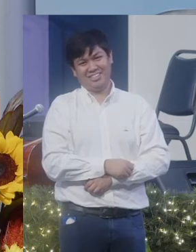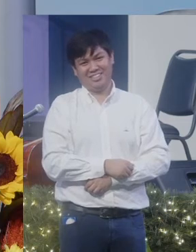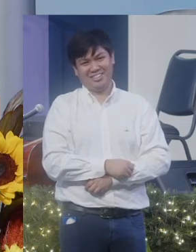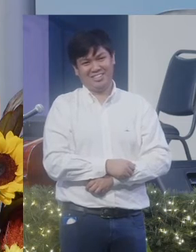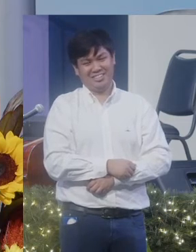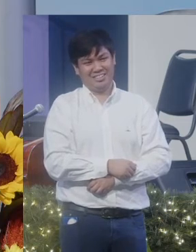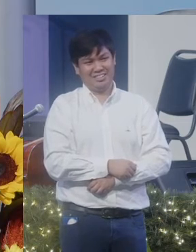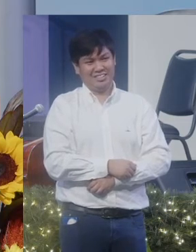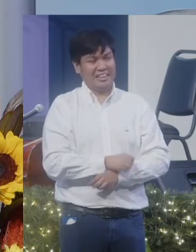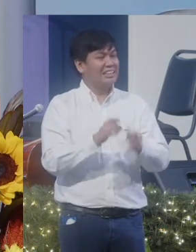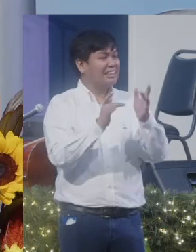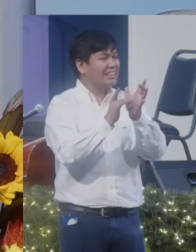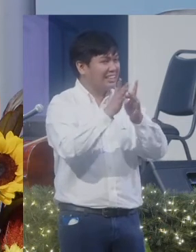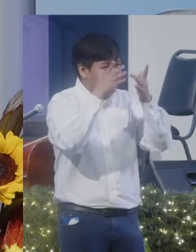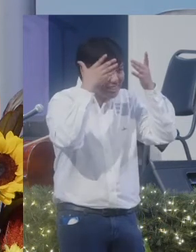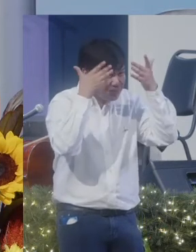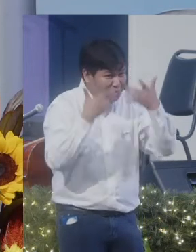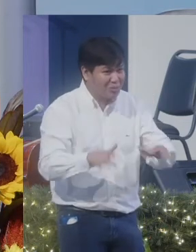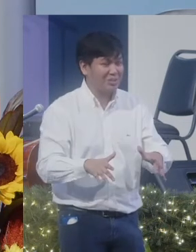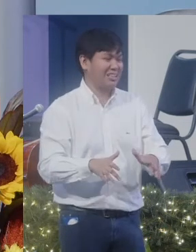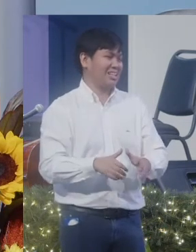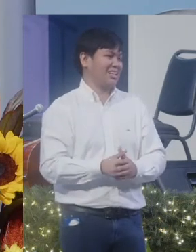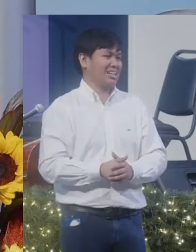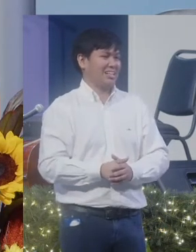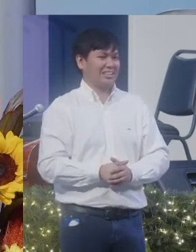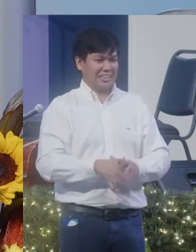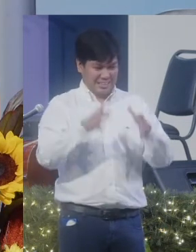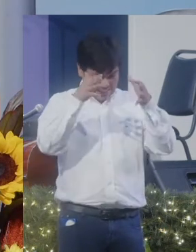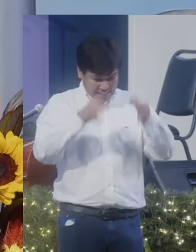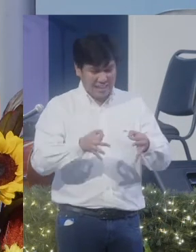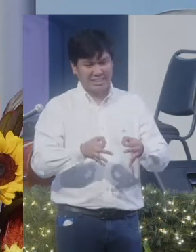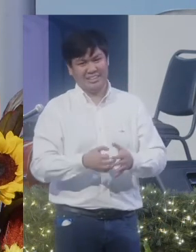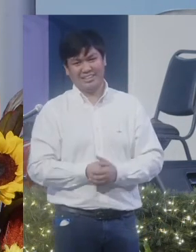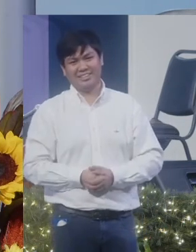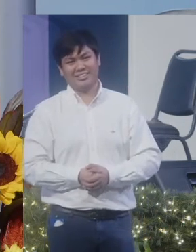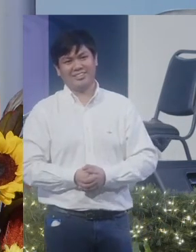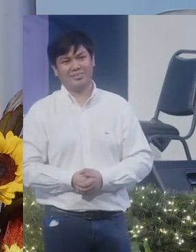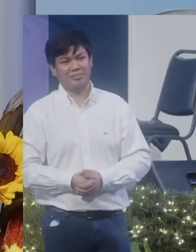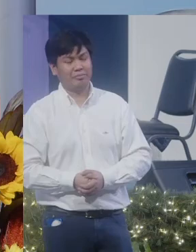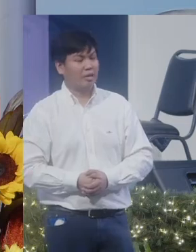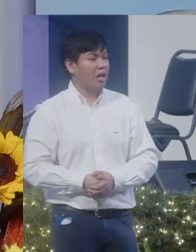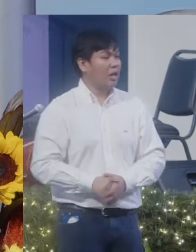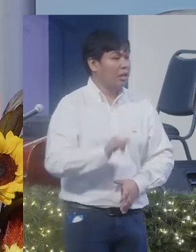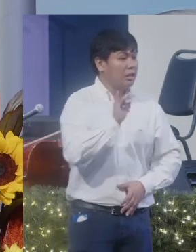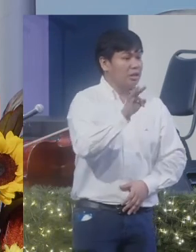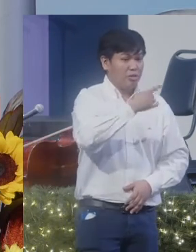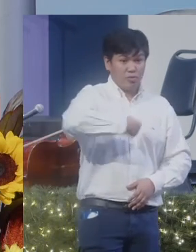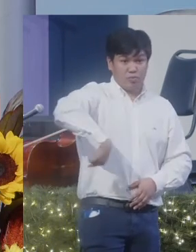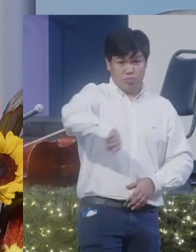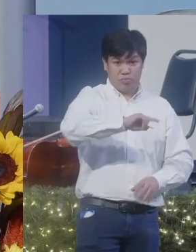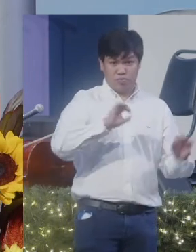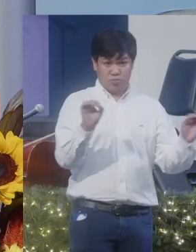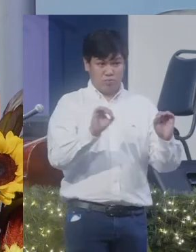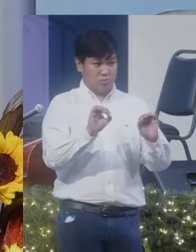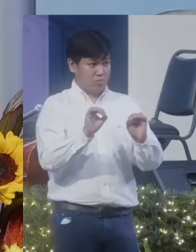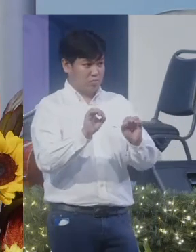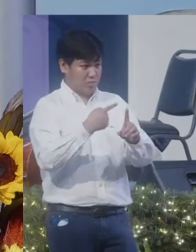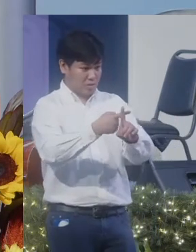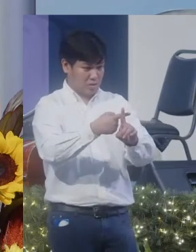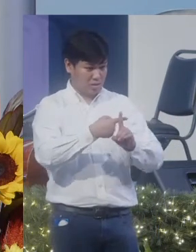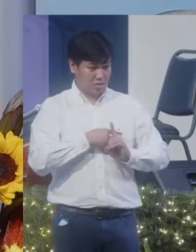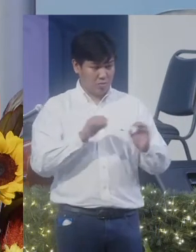Meron na po siyang hinirang. Alam nyo, kung wala po tayong katiyakan na meron ng hinirang